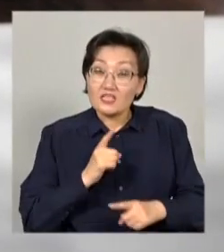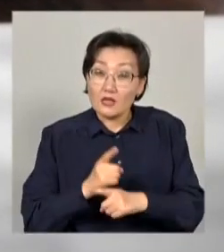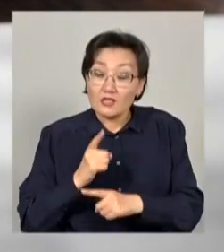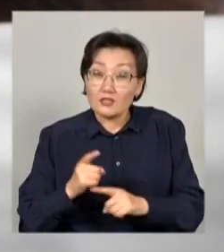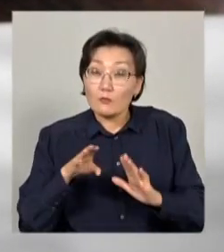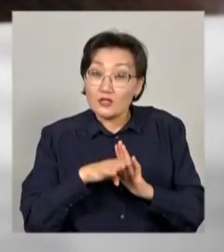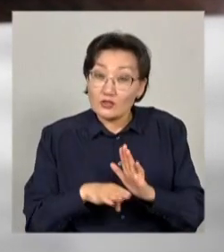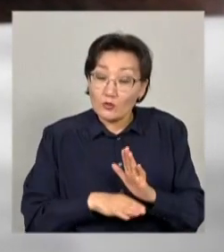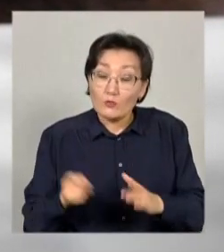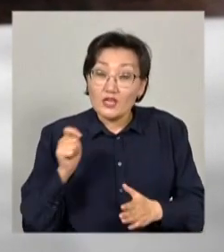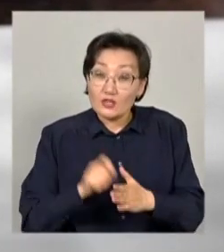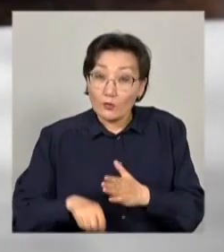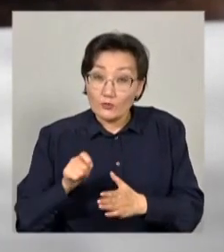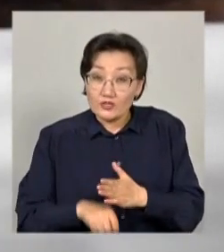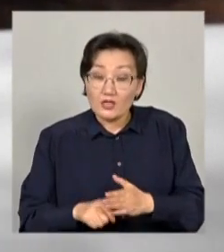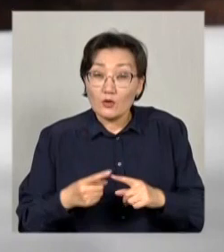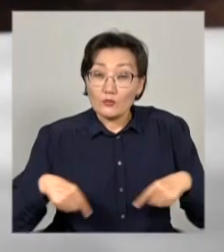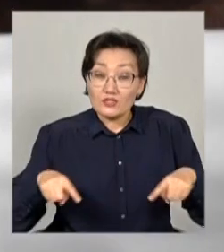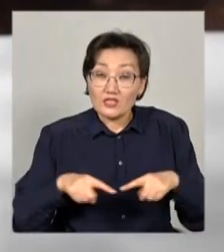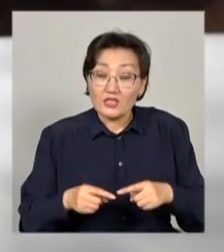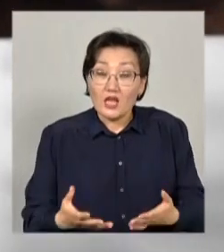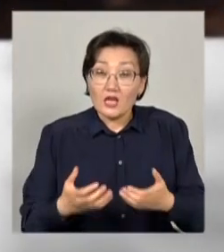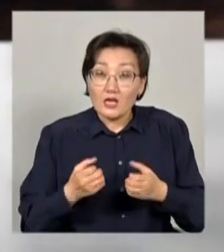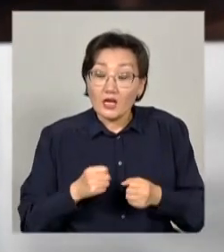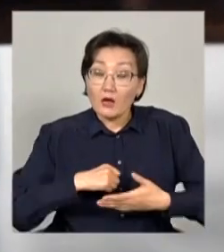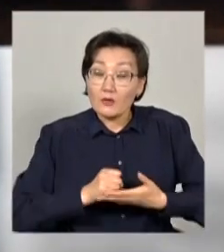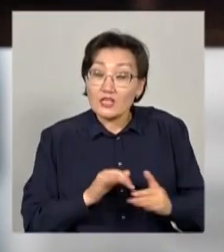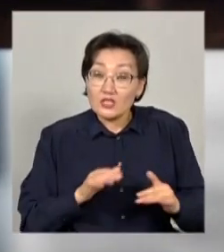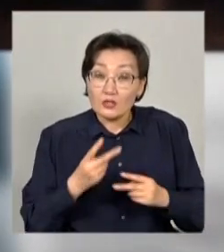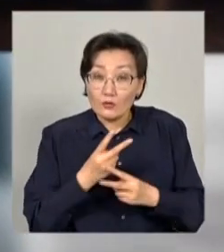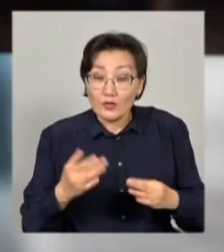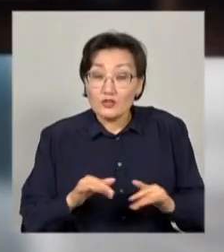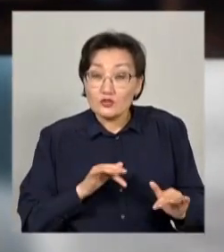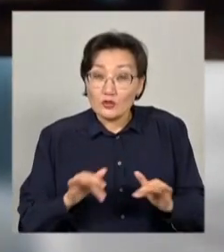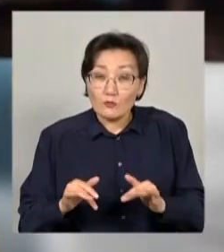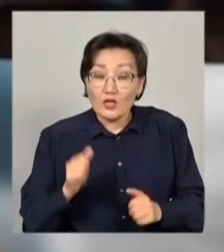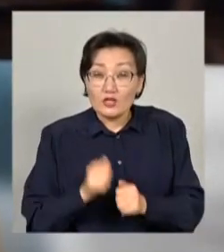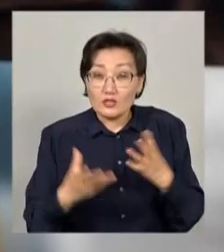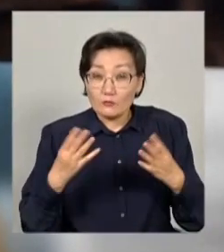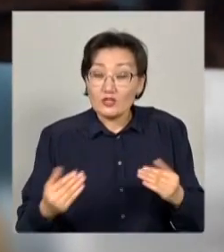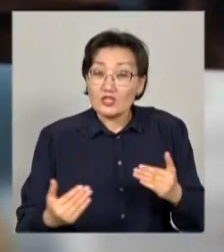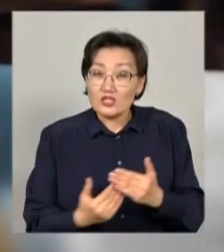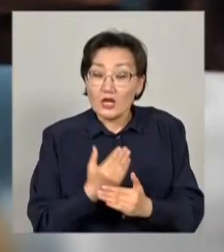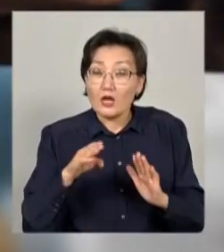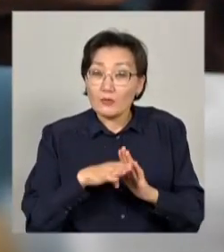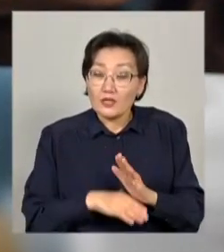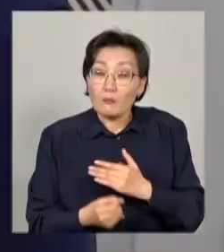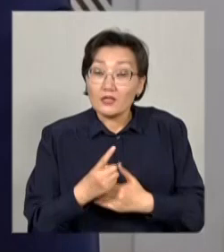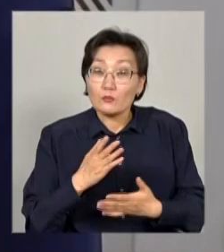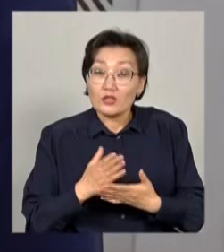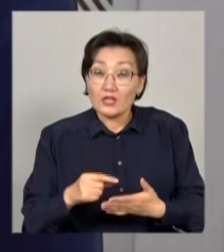салынған сайттарды бұғаттау бойынша органдардың қабылдап жатқан шараларына қарамастан, іс жүзінде күн сайын жаңалары құрылып жатқанын